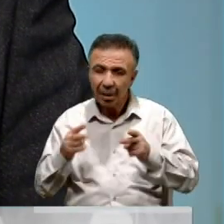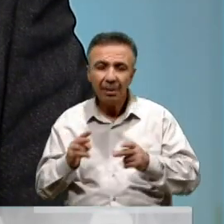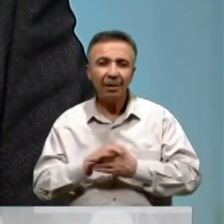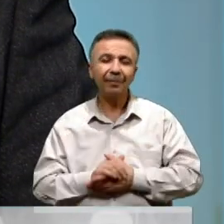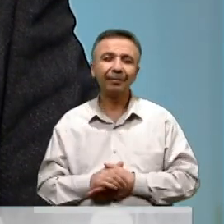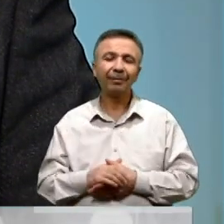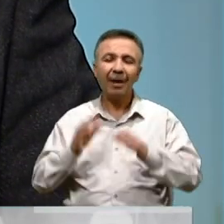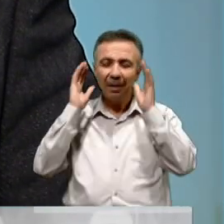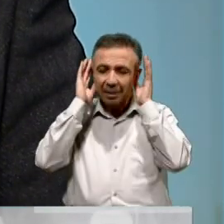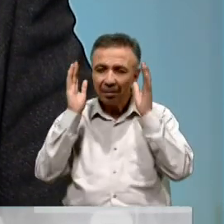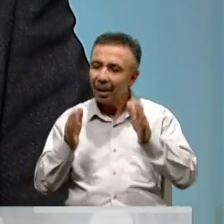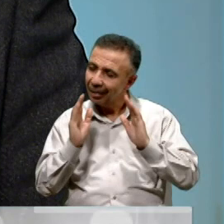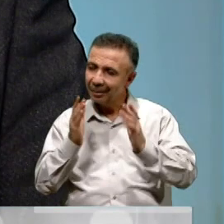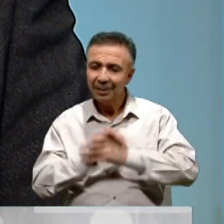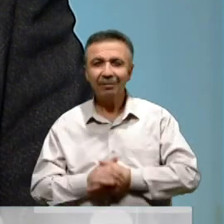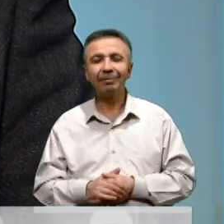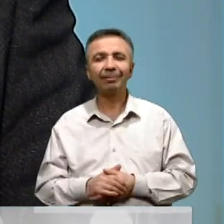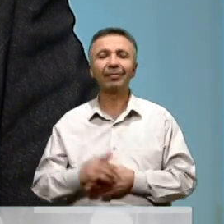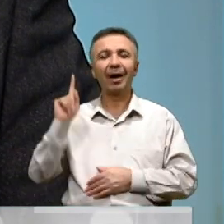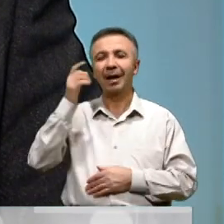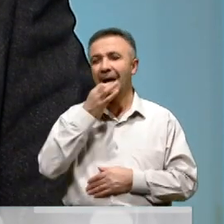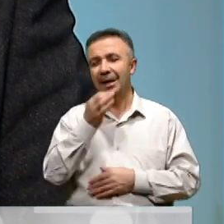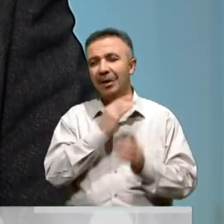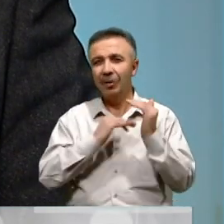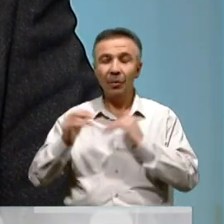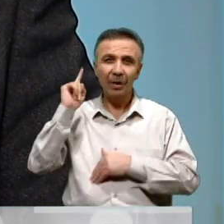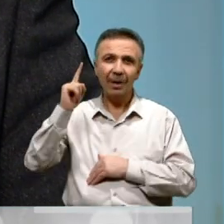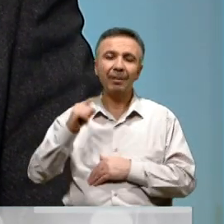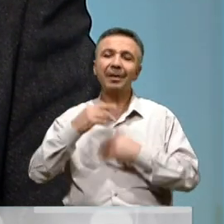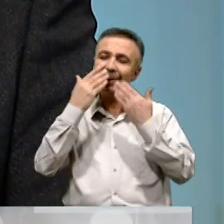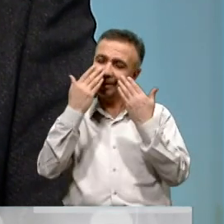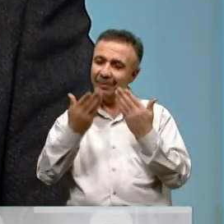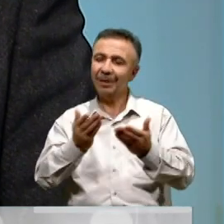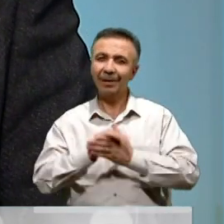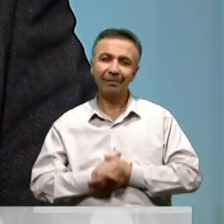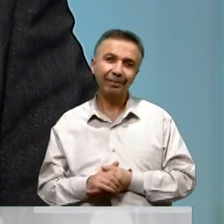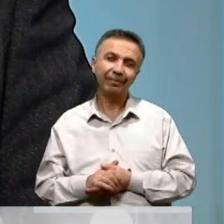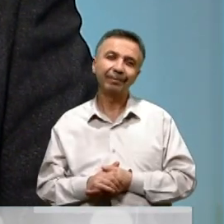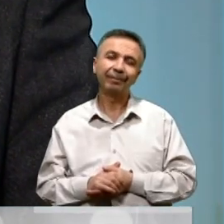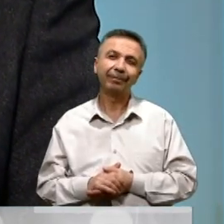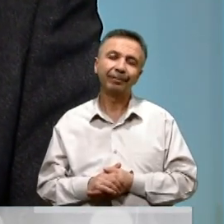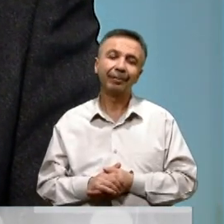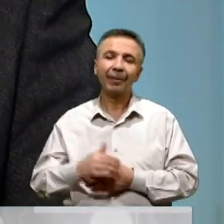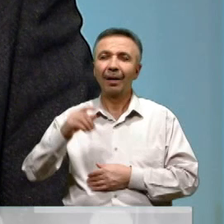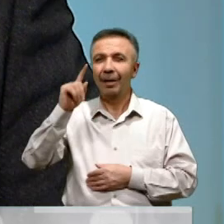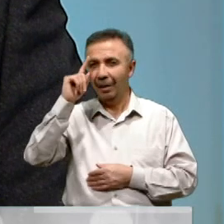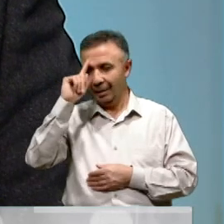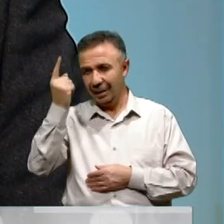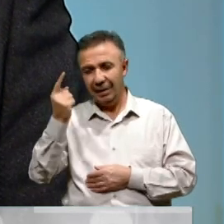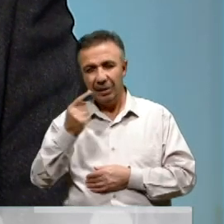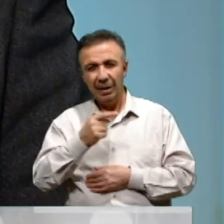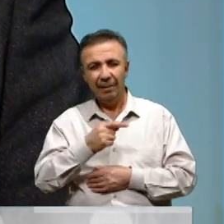ki kılmak istesin. Allah'ın izniyle Yüce Rabbim kabul eder. İnşallah. Biiznillahi Teala. Sadece